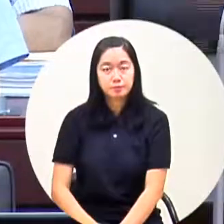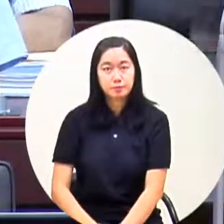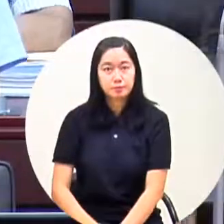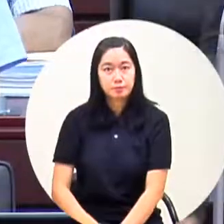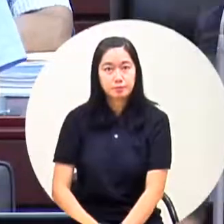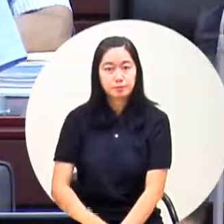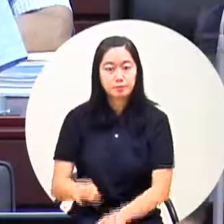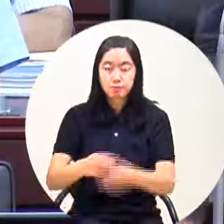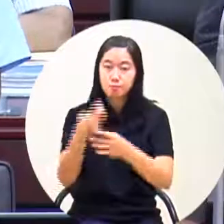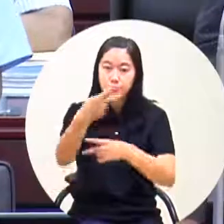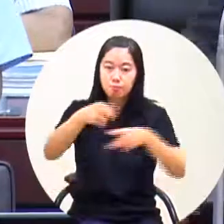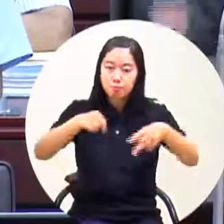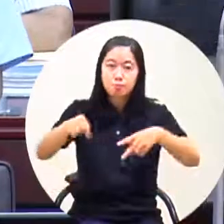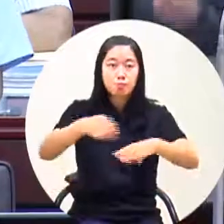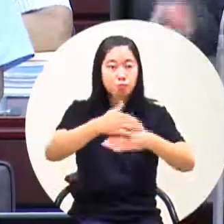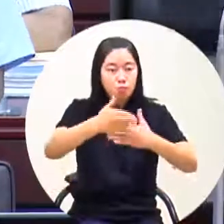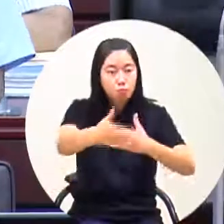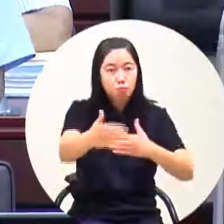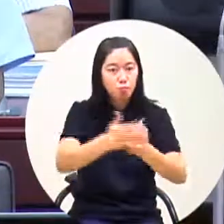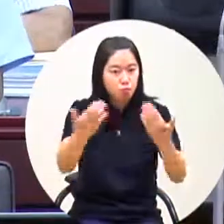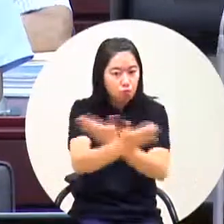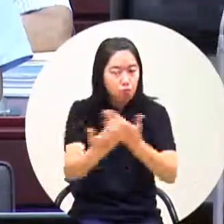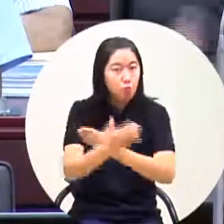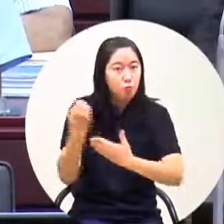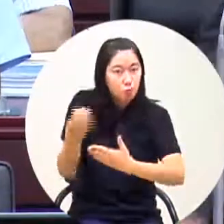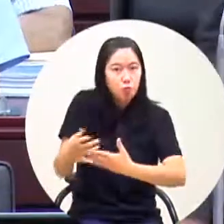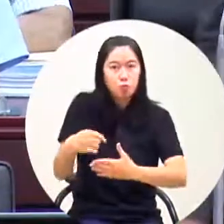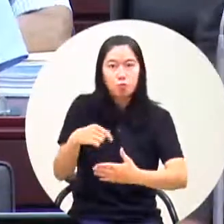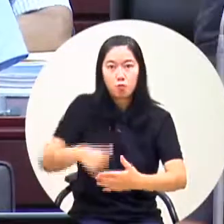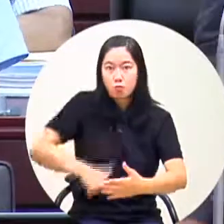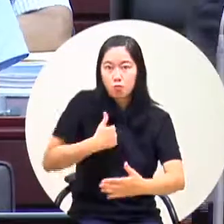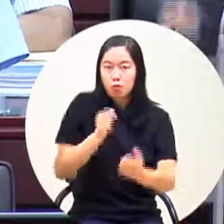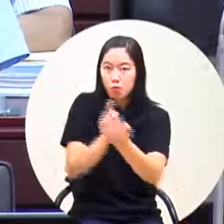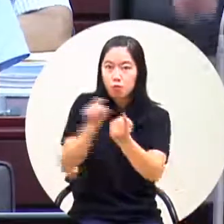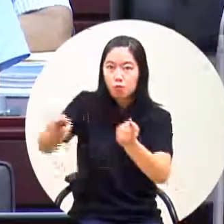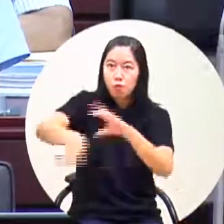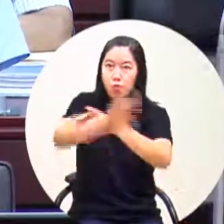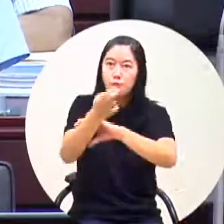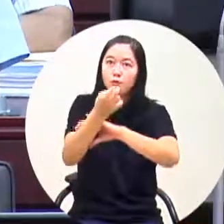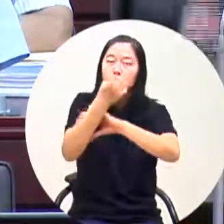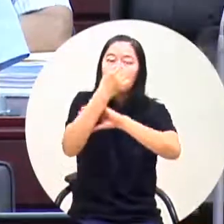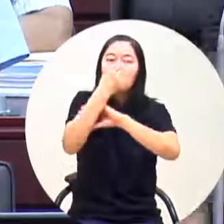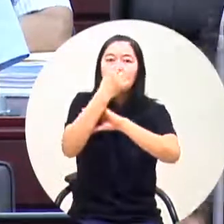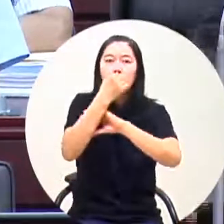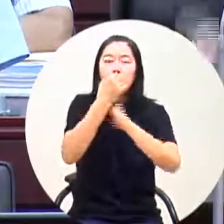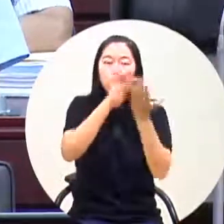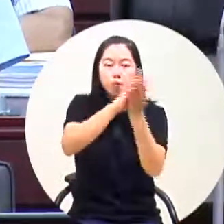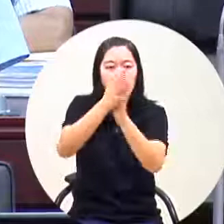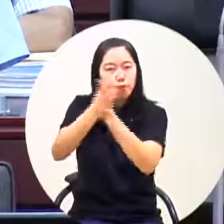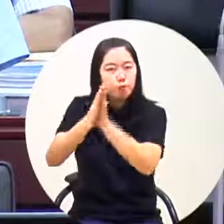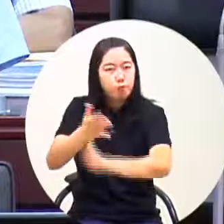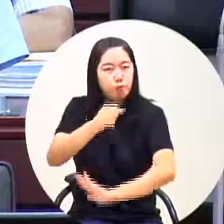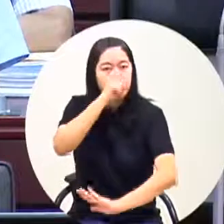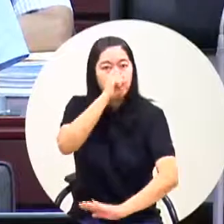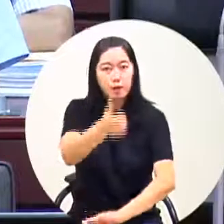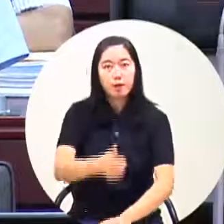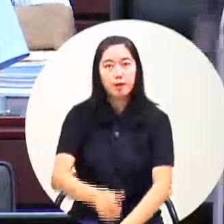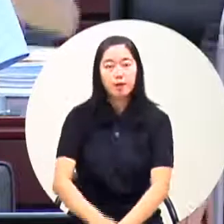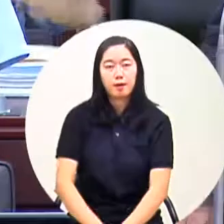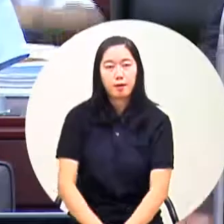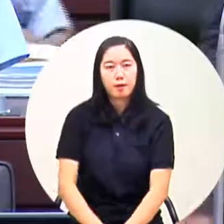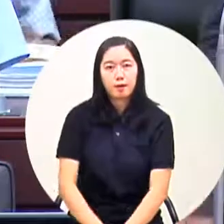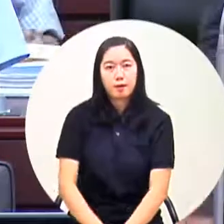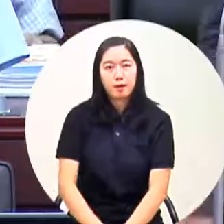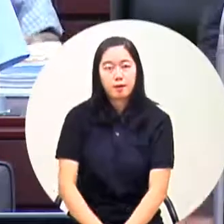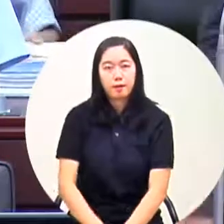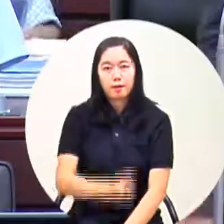二行程机车的汰换掉也的确是对我们的空气污染有很大很大的帮助的。所以这个部分还是请局长，